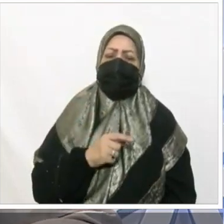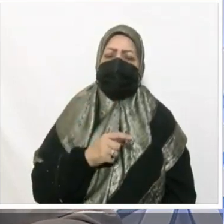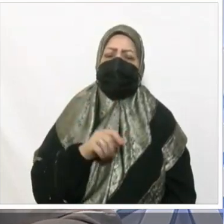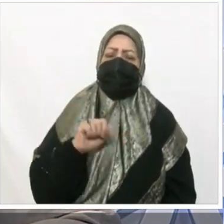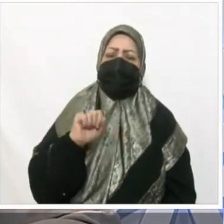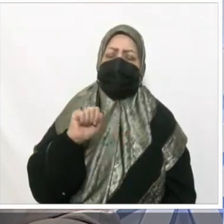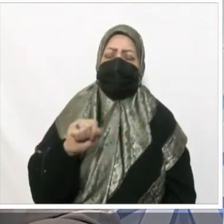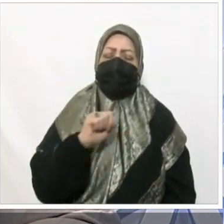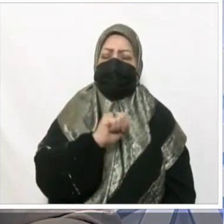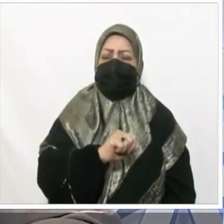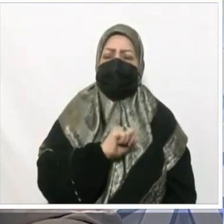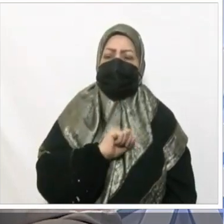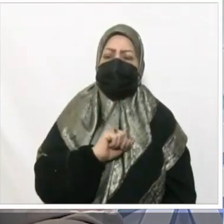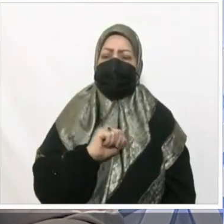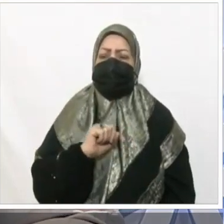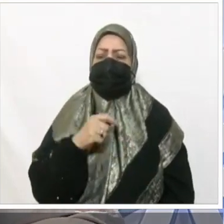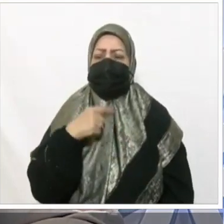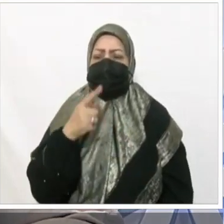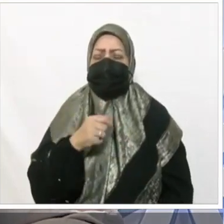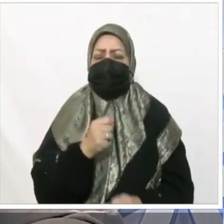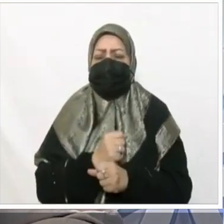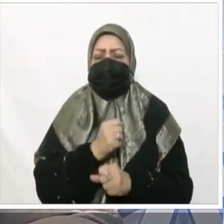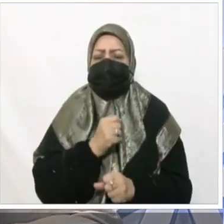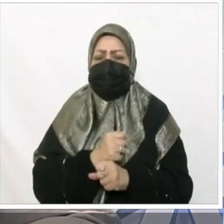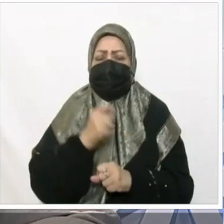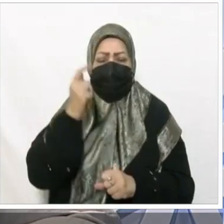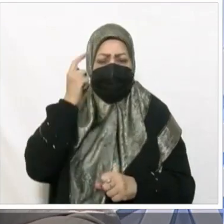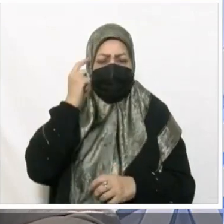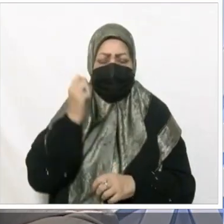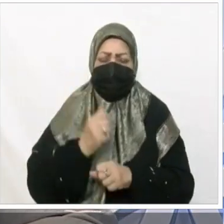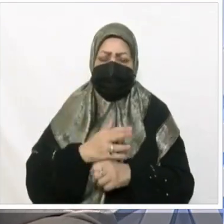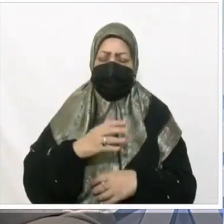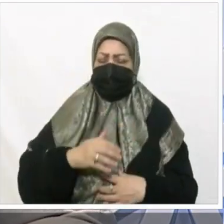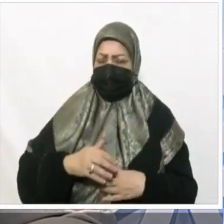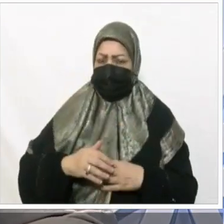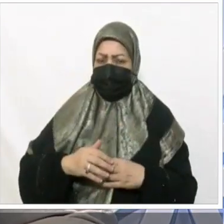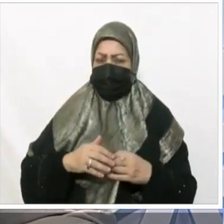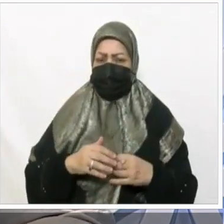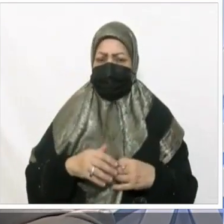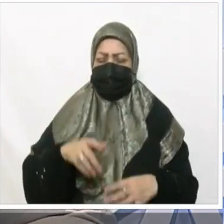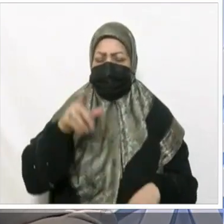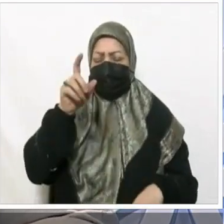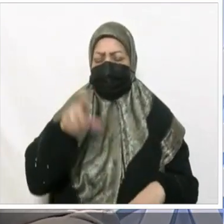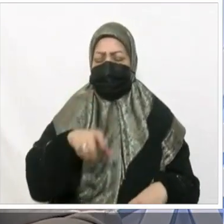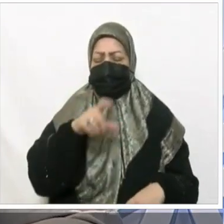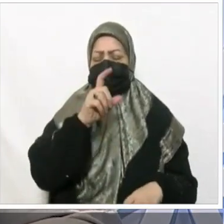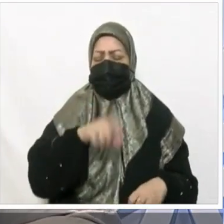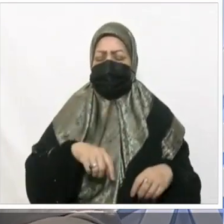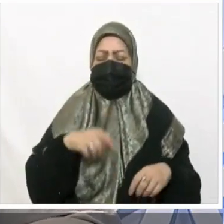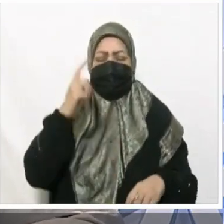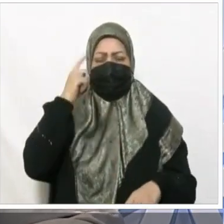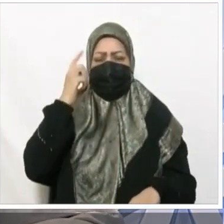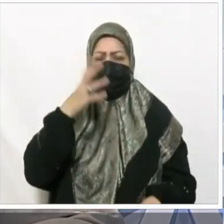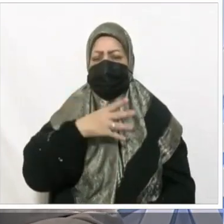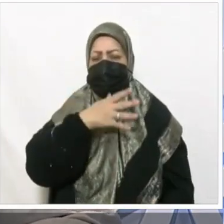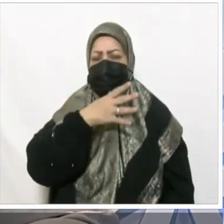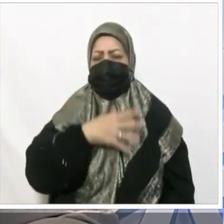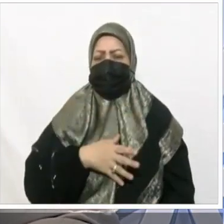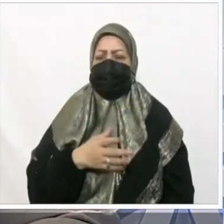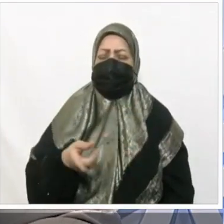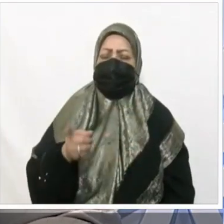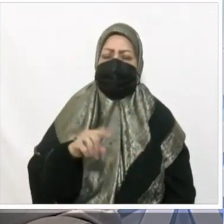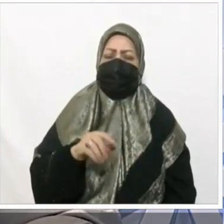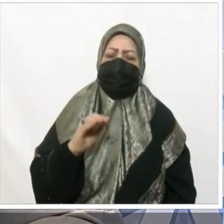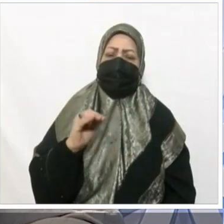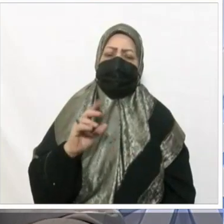شئت. إذا كنت أيها الشخص أيها تدعي المشيخ أنت حنبلي المذهب أنت كذا، هذه كلها مذاهب أهل السنة